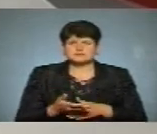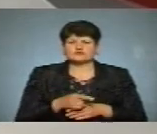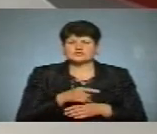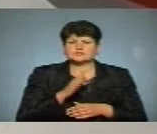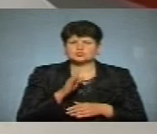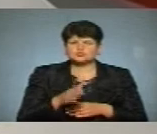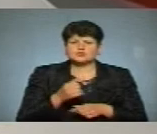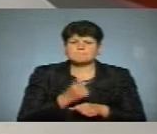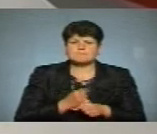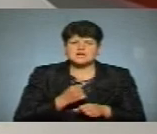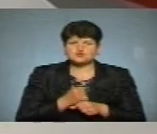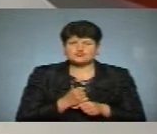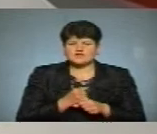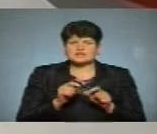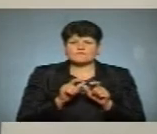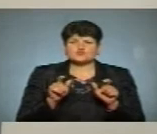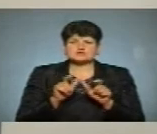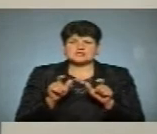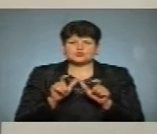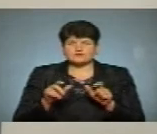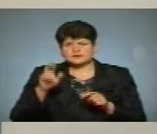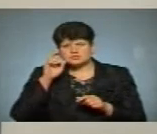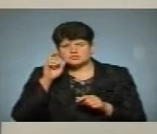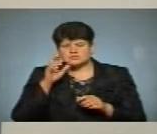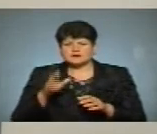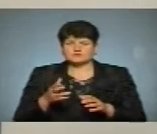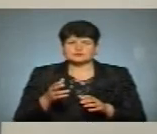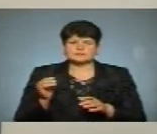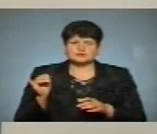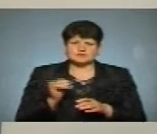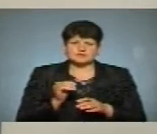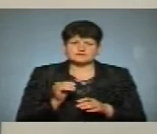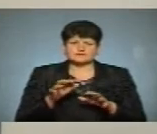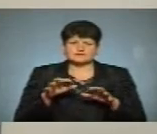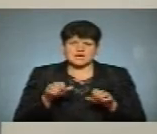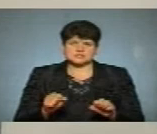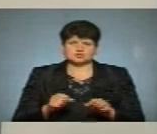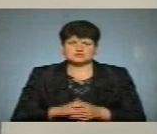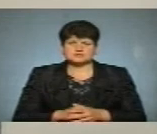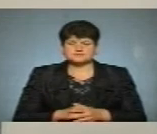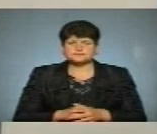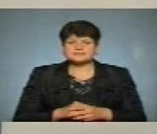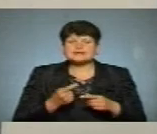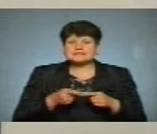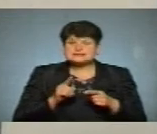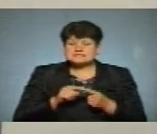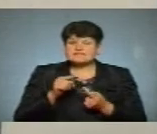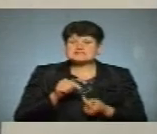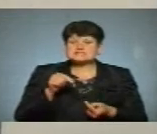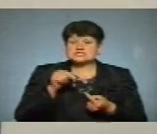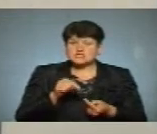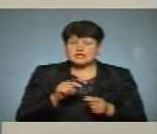отримати? Вони будуть працювати в установах комунальної, там, державної форми власності. Це визначає